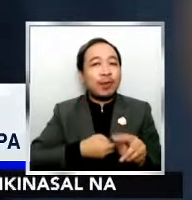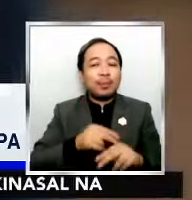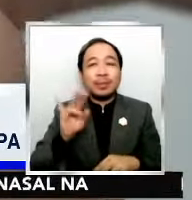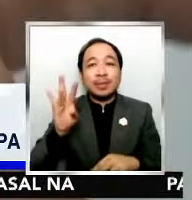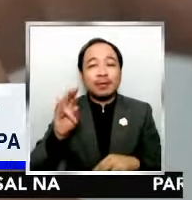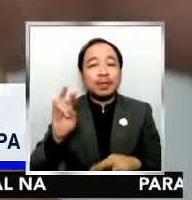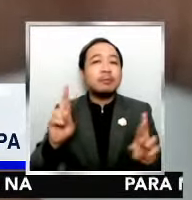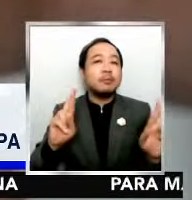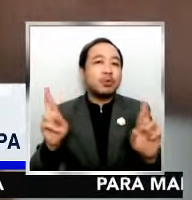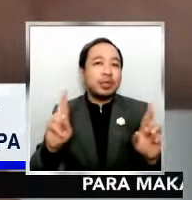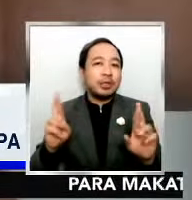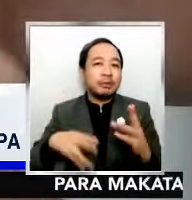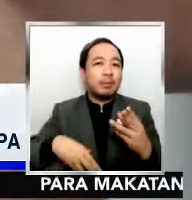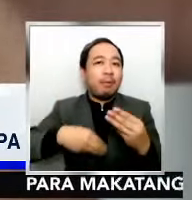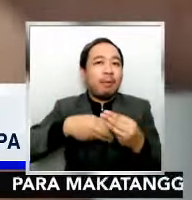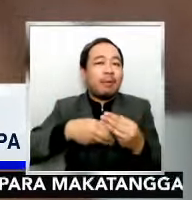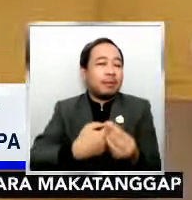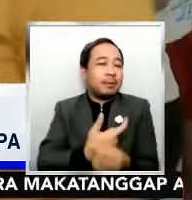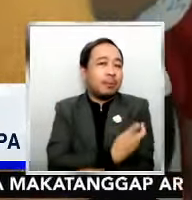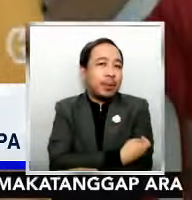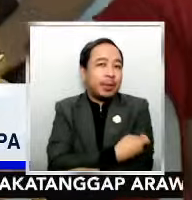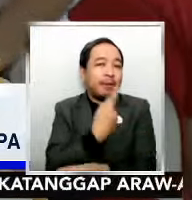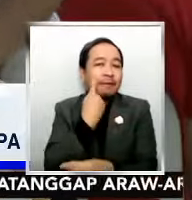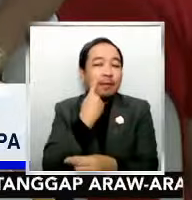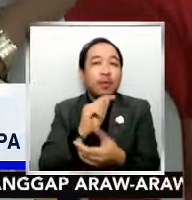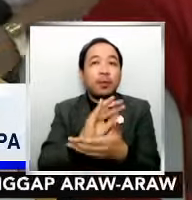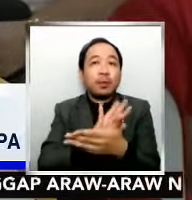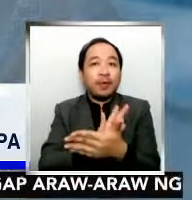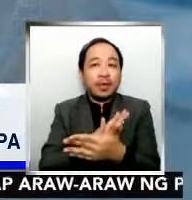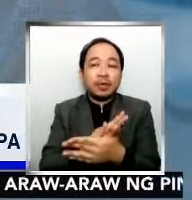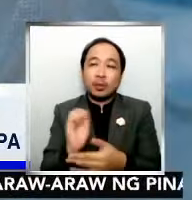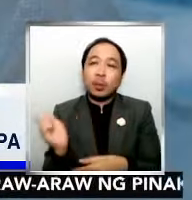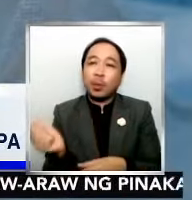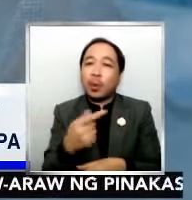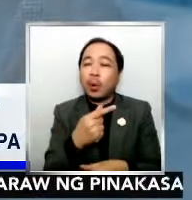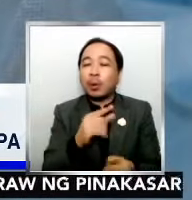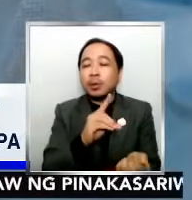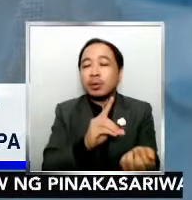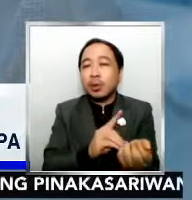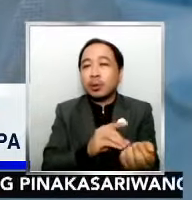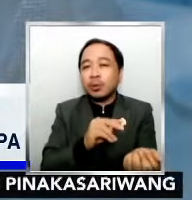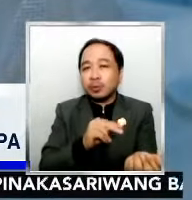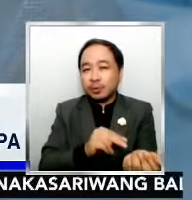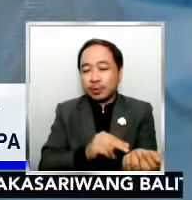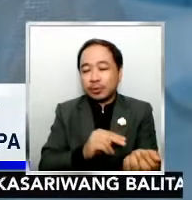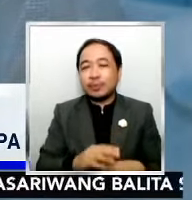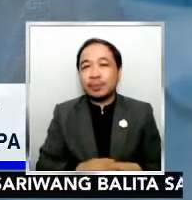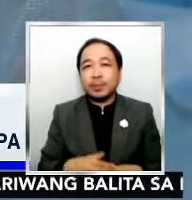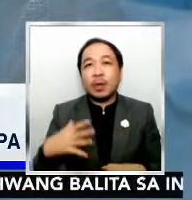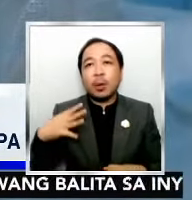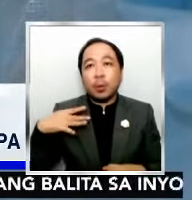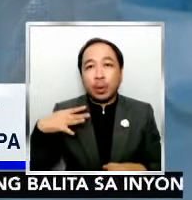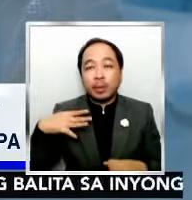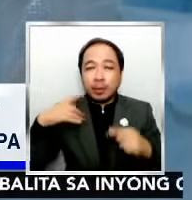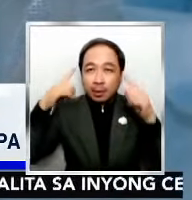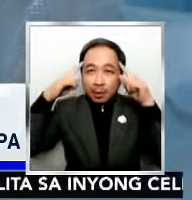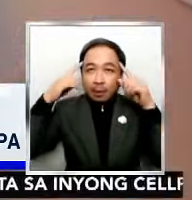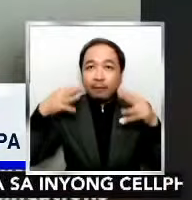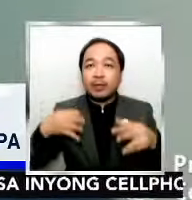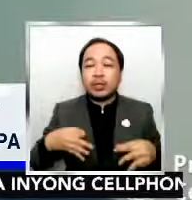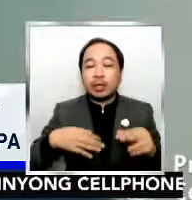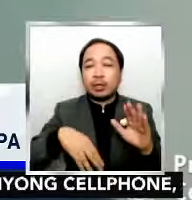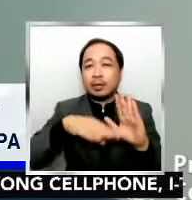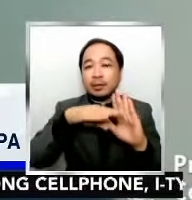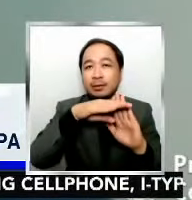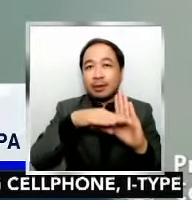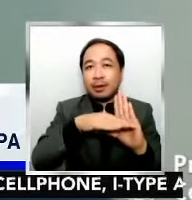o karagdagang turok kontra COVID ang mga healthcare worker. Hinihintay pa ang opisyal na alituntunin para sa booster shots,